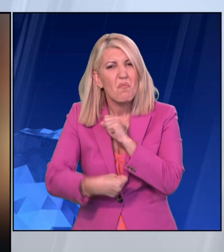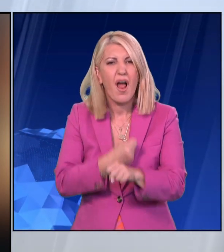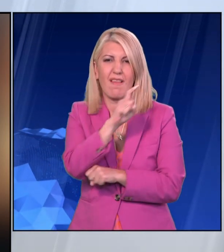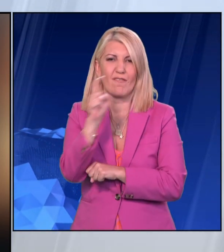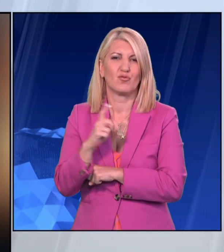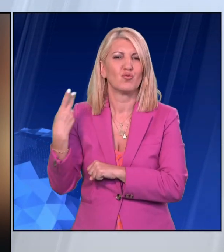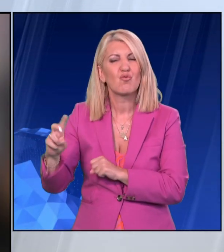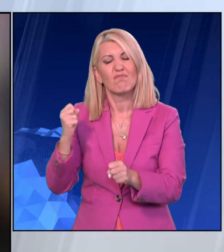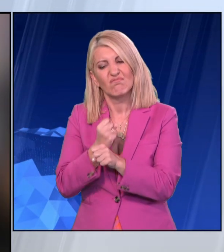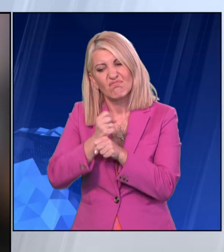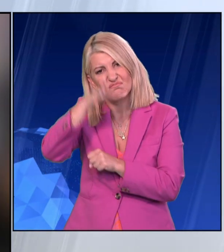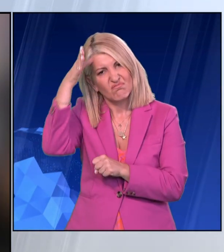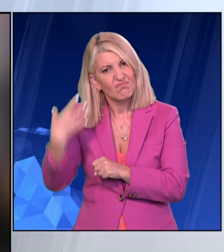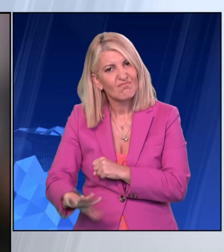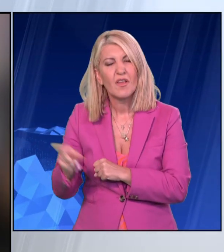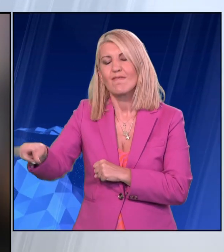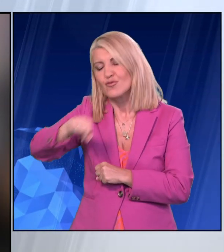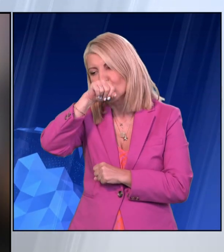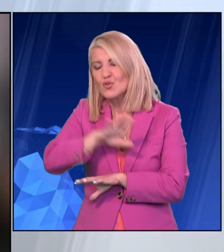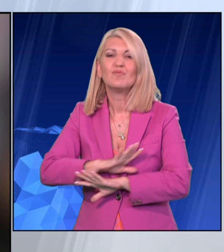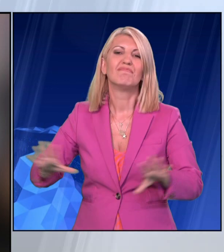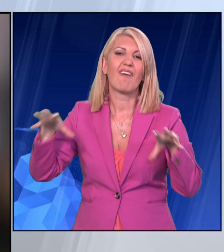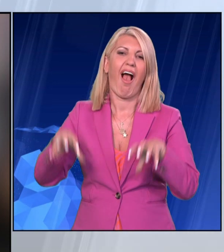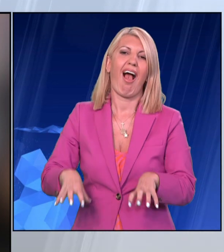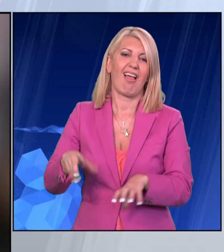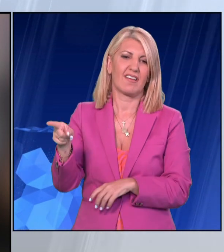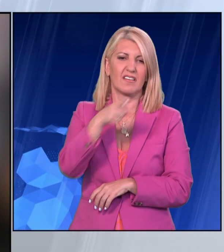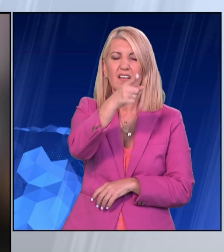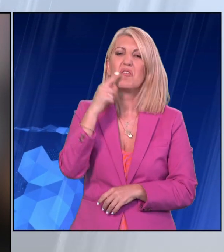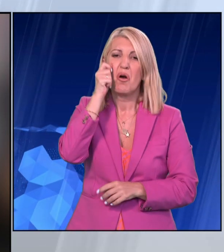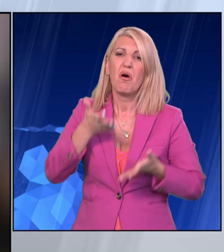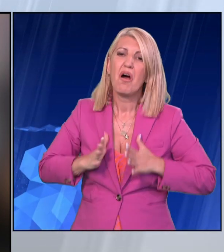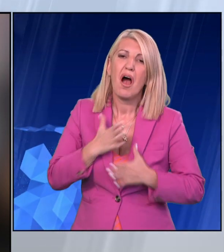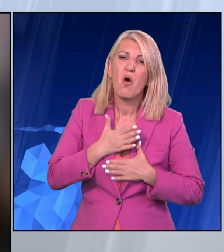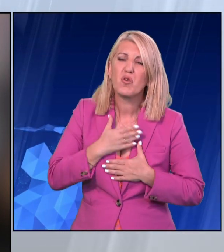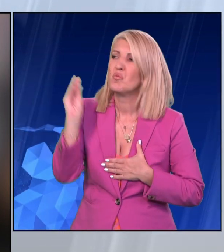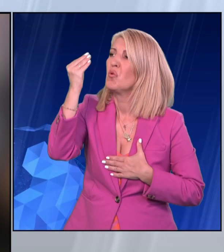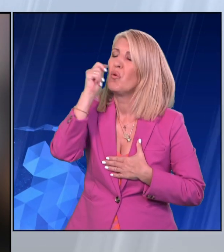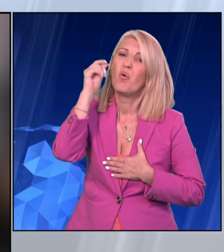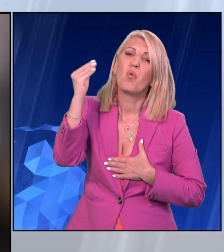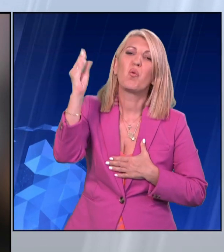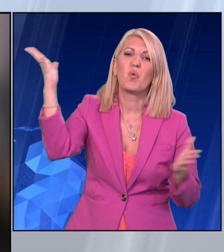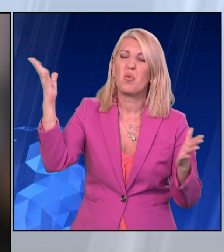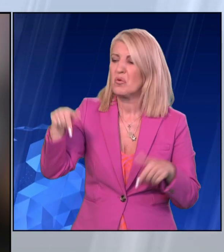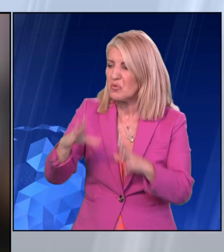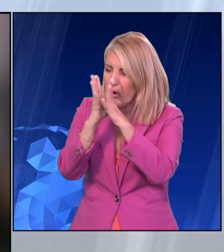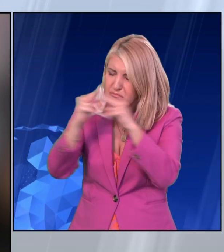και για την ομάδα του. Εργατικός, πέδαρος, τα γόρι μας ένας κούκλος. Πώς θα ζήσουμε χωρίς το Μιχαλιό μου τώρα. Εδώ